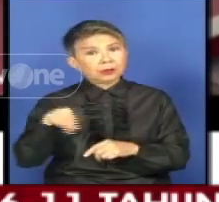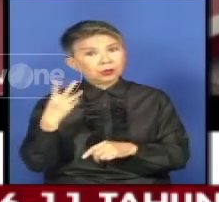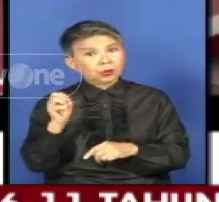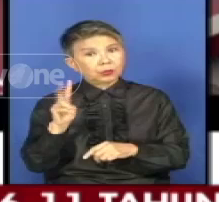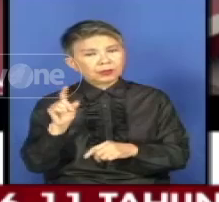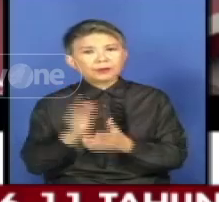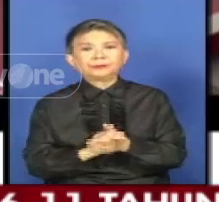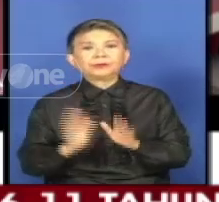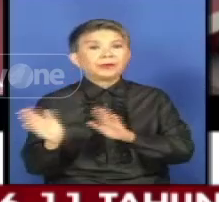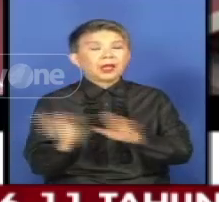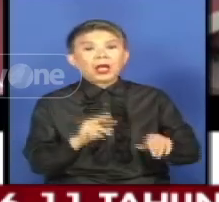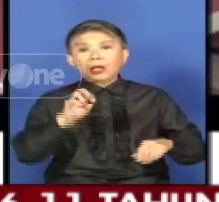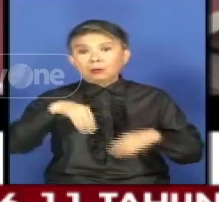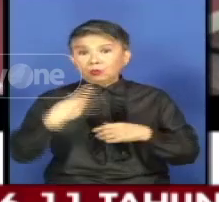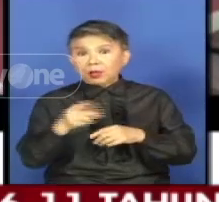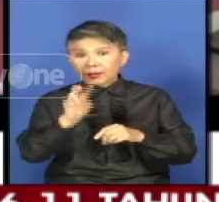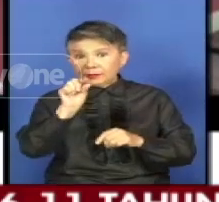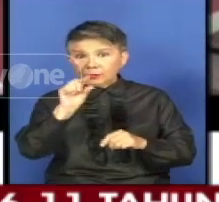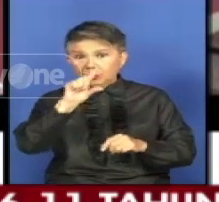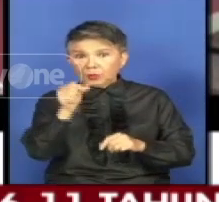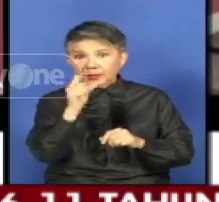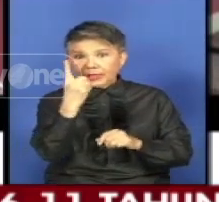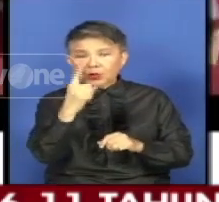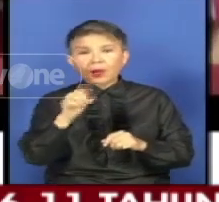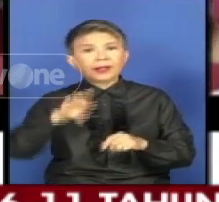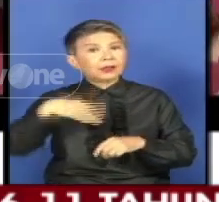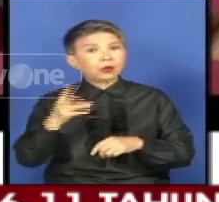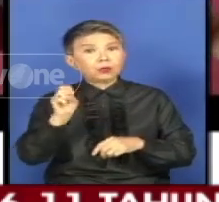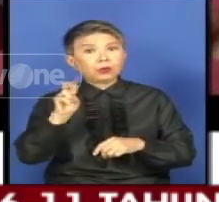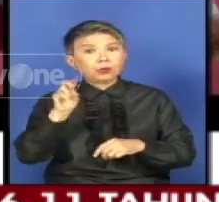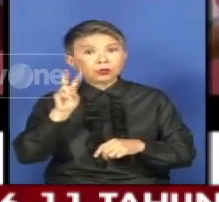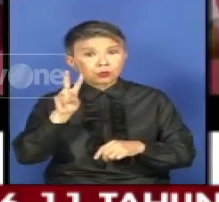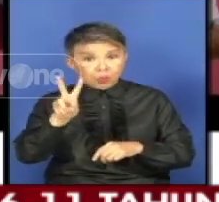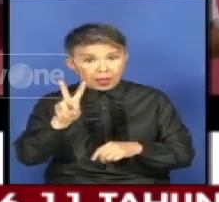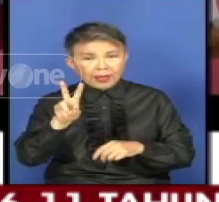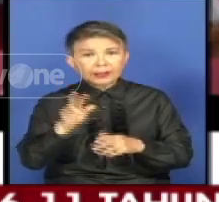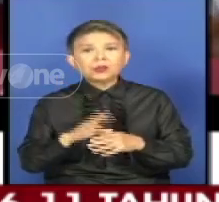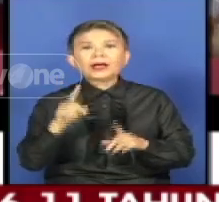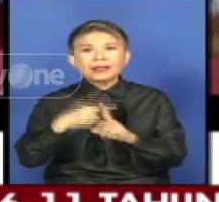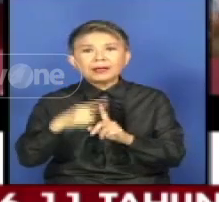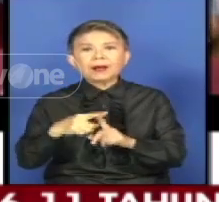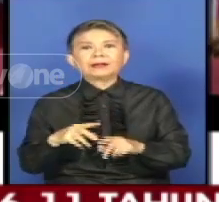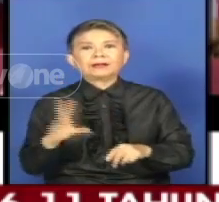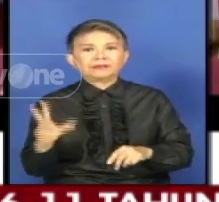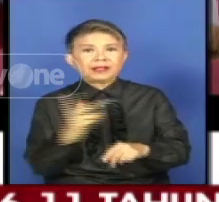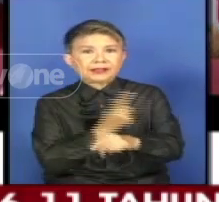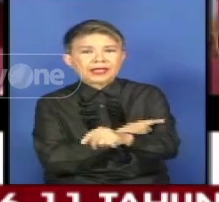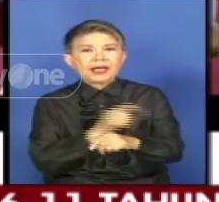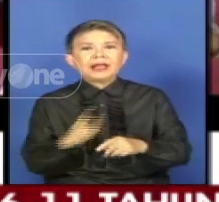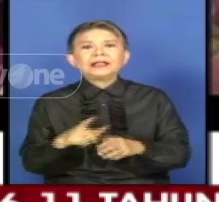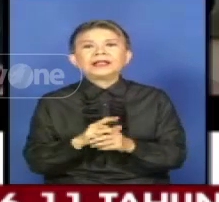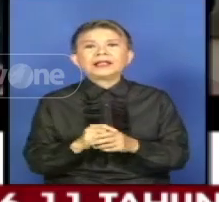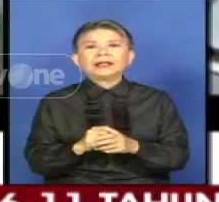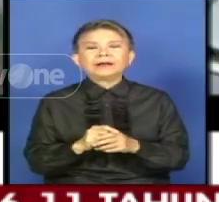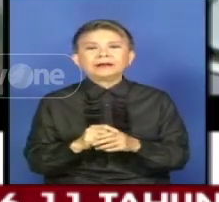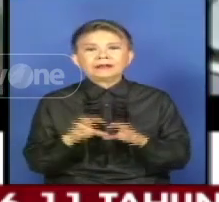bulan Januari 2022 ini akan terdapat tambahan dosis vaksin dari pihak Dirjen